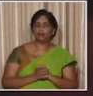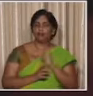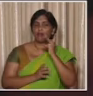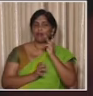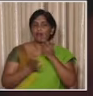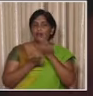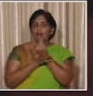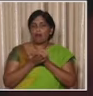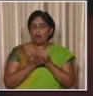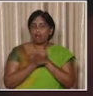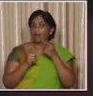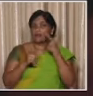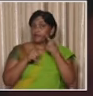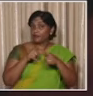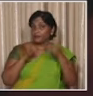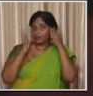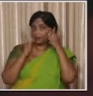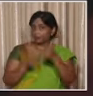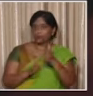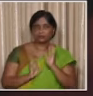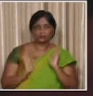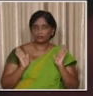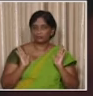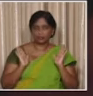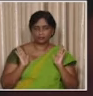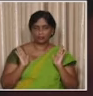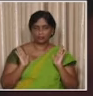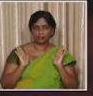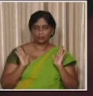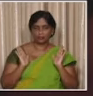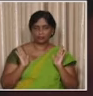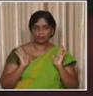කලාවන් වලට පමණක් සීමා වන දෙයක් නොවේ.